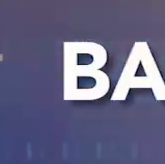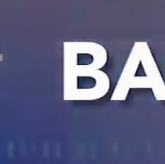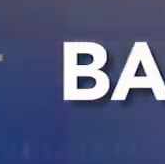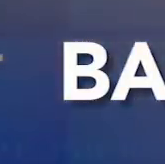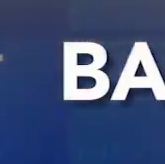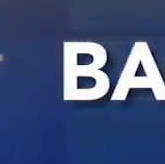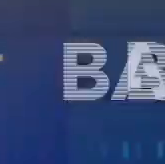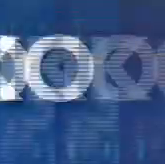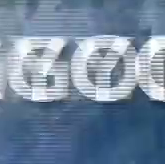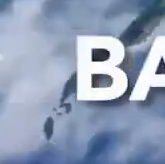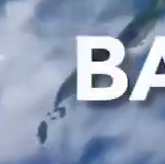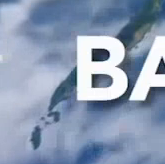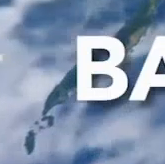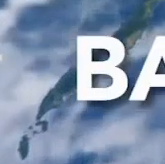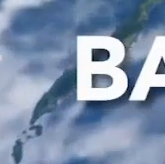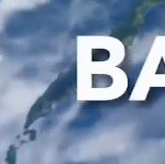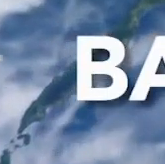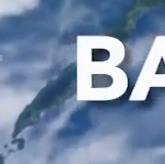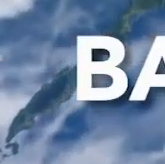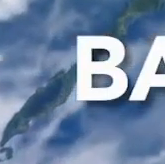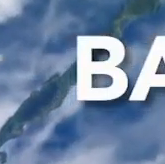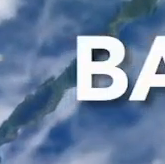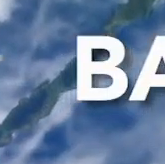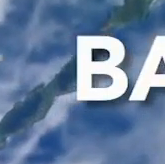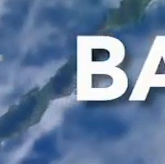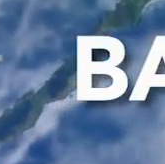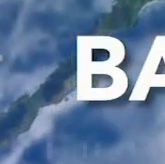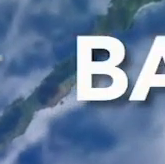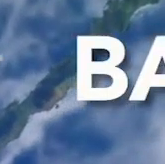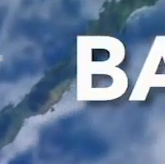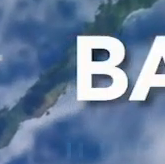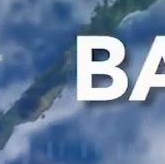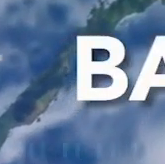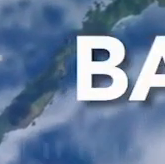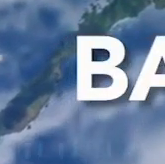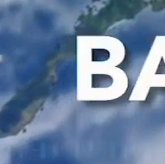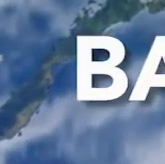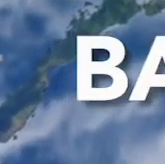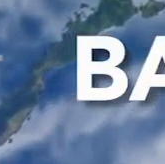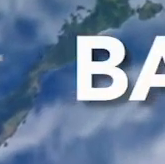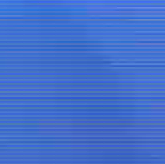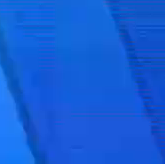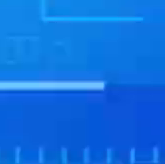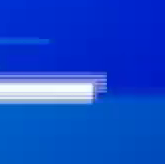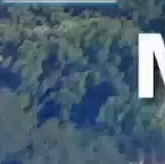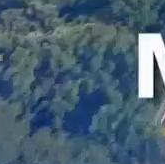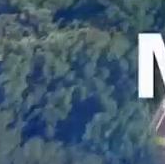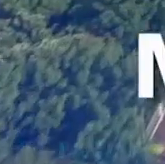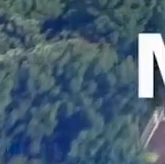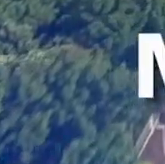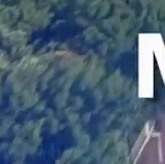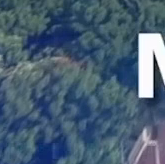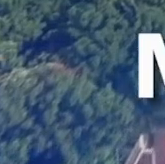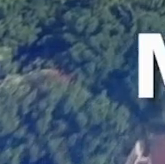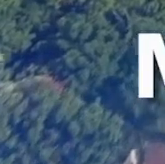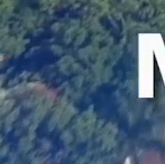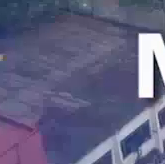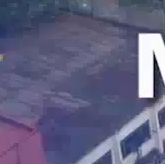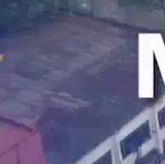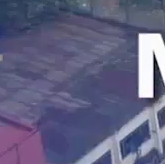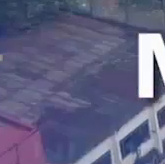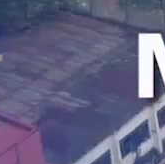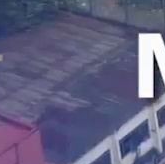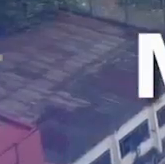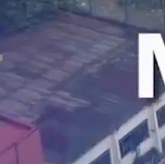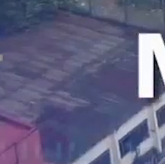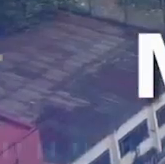Visayas, Southern Luzon. Bagyong Kiko, pumasok na rin sa Philippine Area of Responsibility. Metro Manila mananatili na